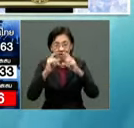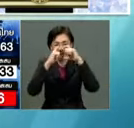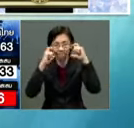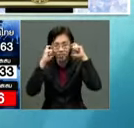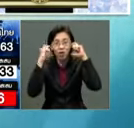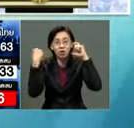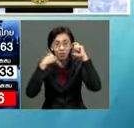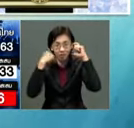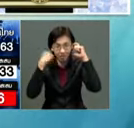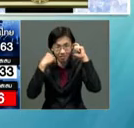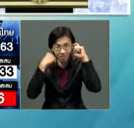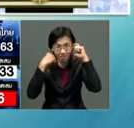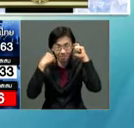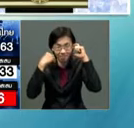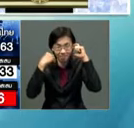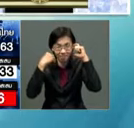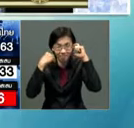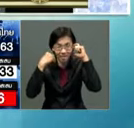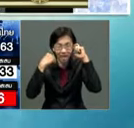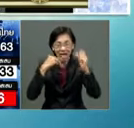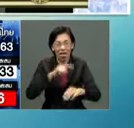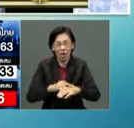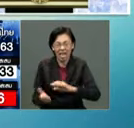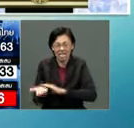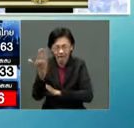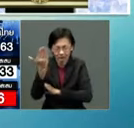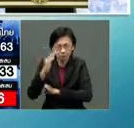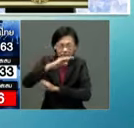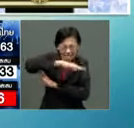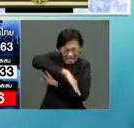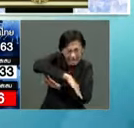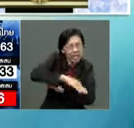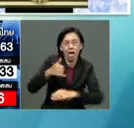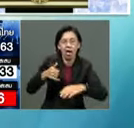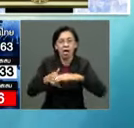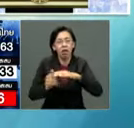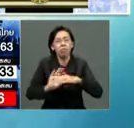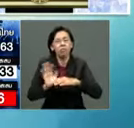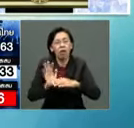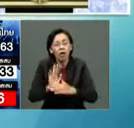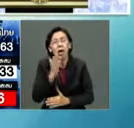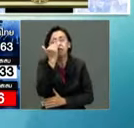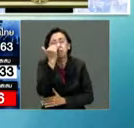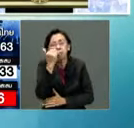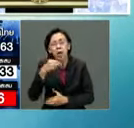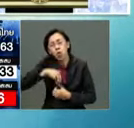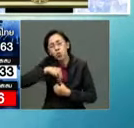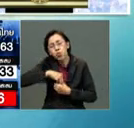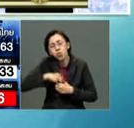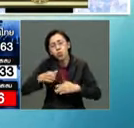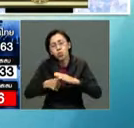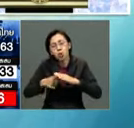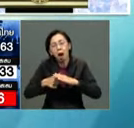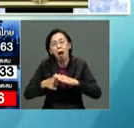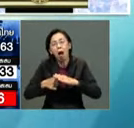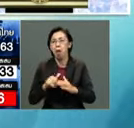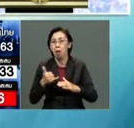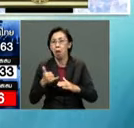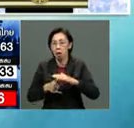ถ้าท่านมีความจำเป็นอย่าออกในช่วงเวลาเร่งด่วนท่านเอาตัวเองไปเสี่ยงนะครับนั่นคือสิ่งที่จะเน้นย้ำนะครับไ